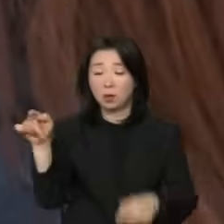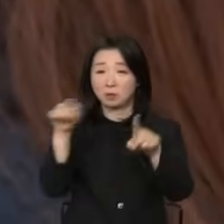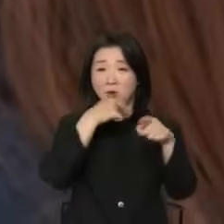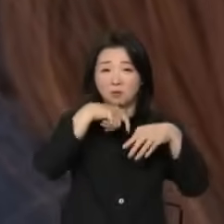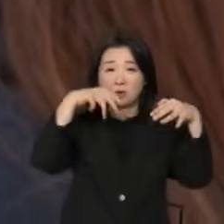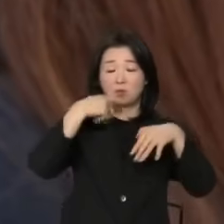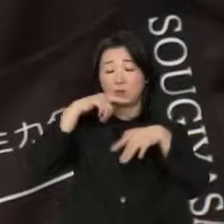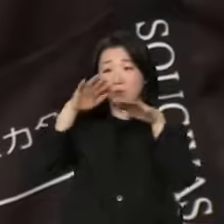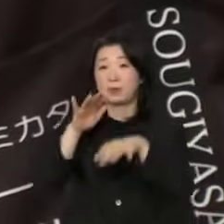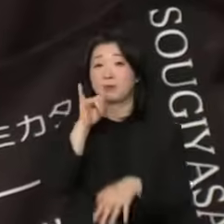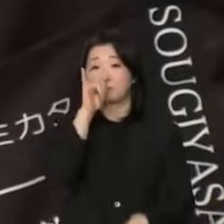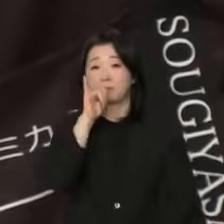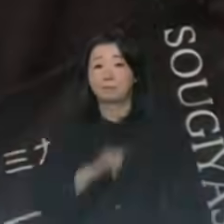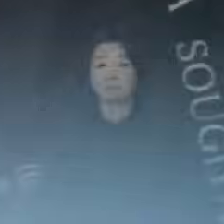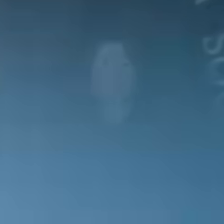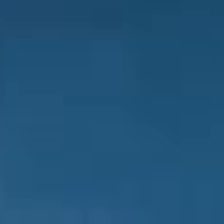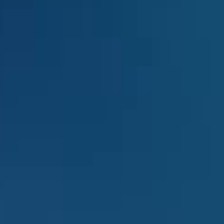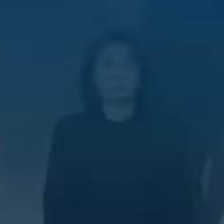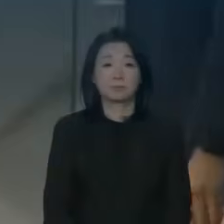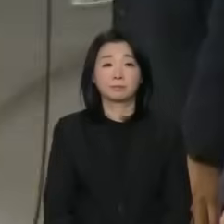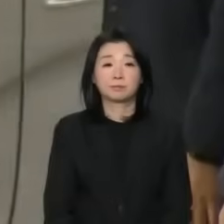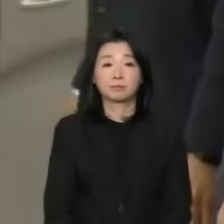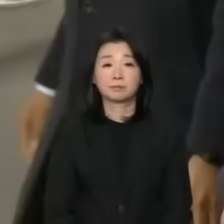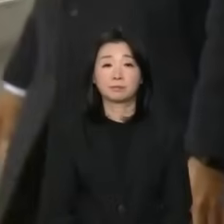눈이나 비가 내리겠습니다.